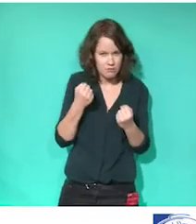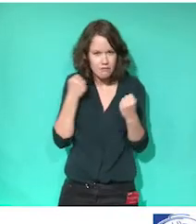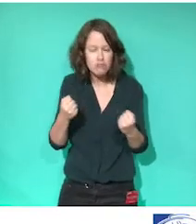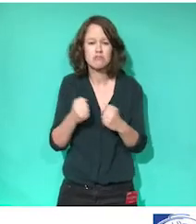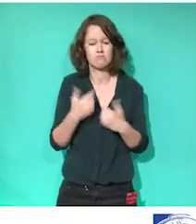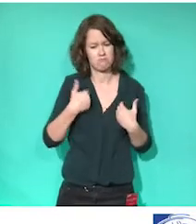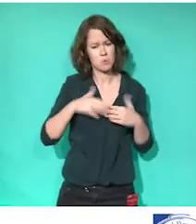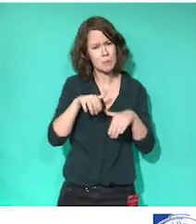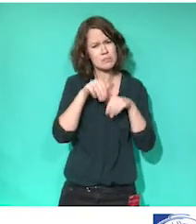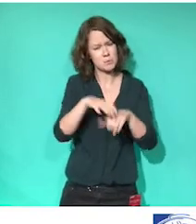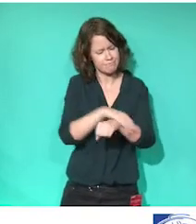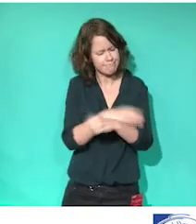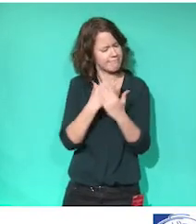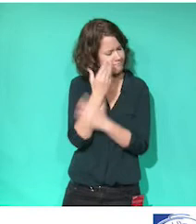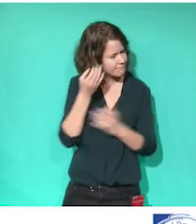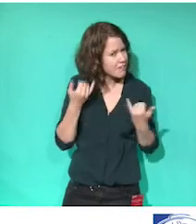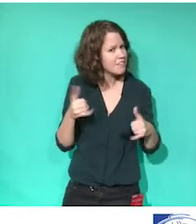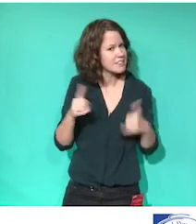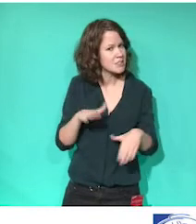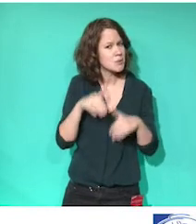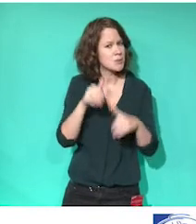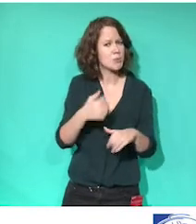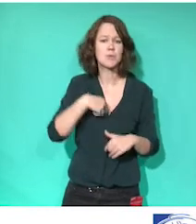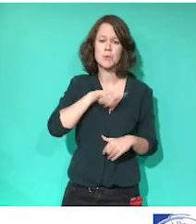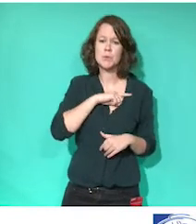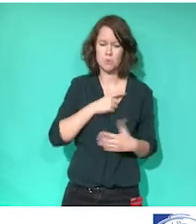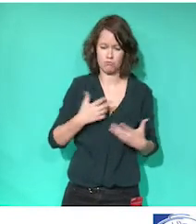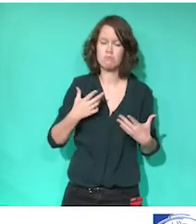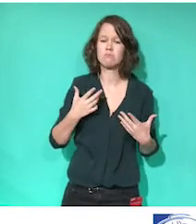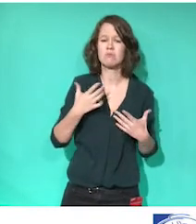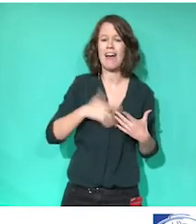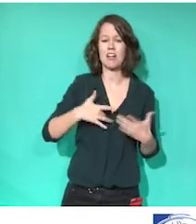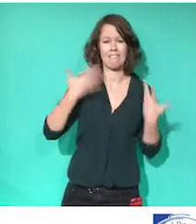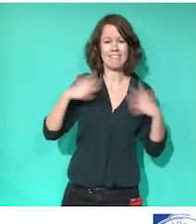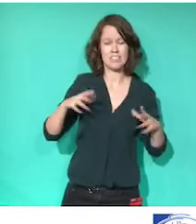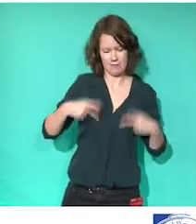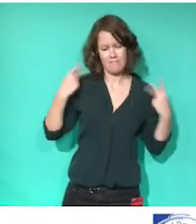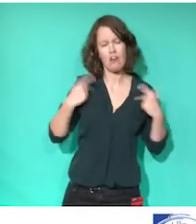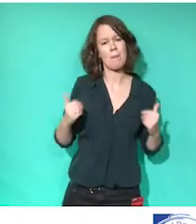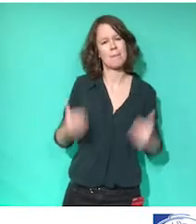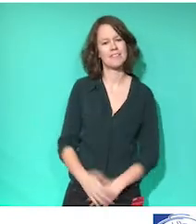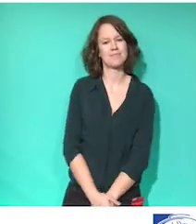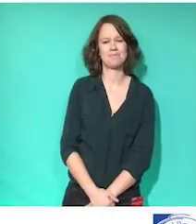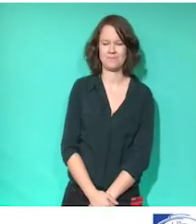va continuer à retrousser nos manches. Nous sommes ménopausées, mais bien vivantes.